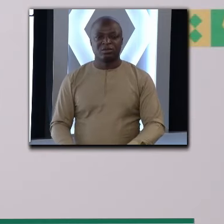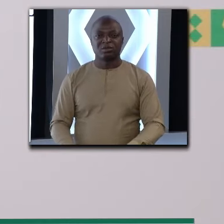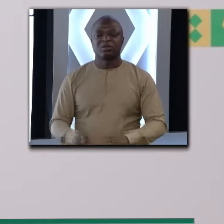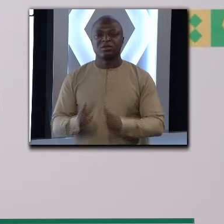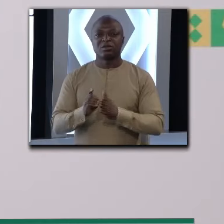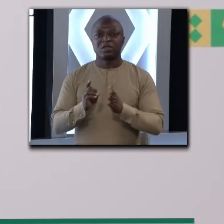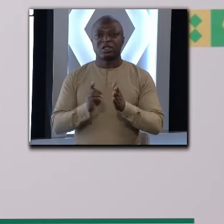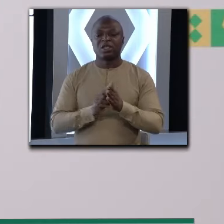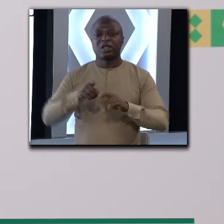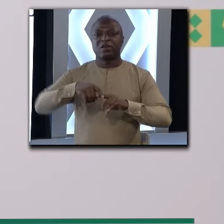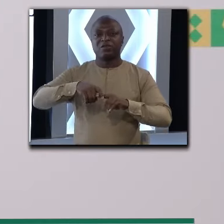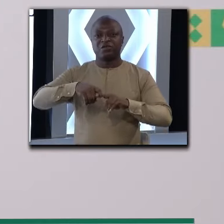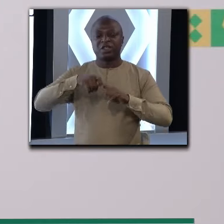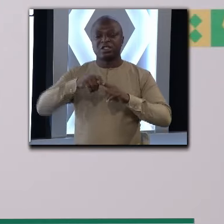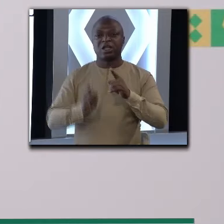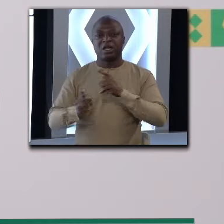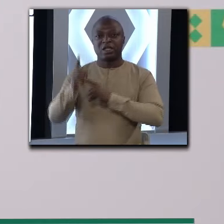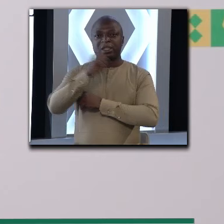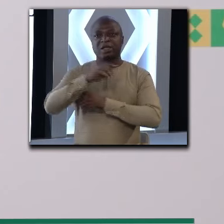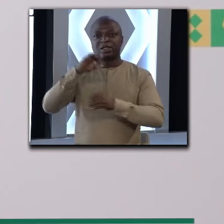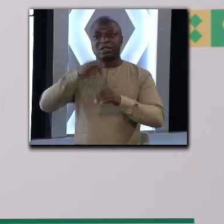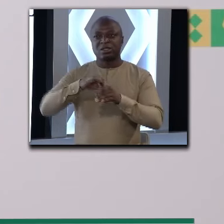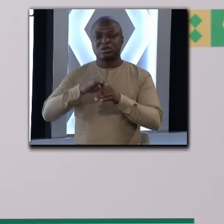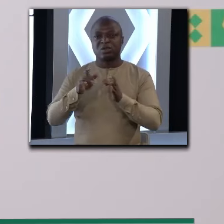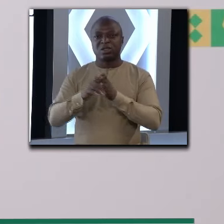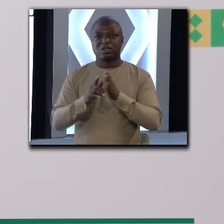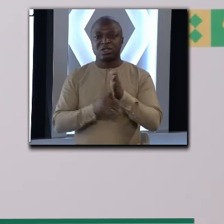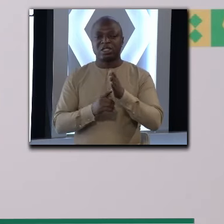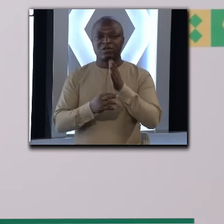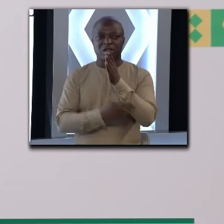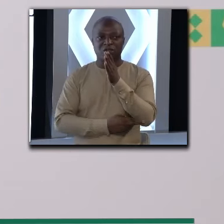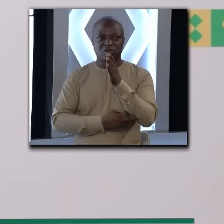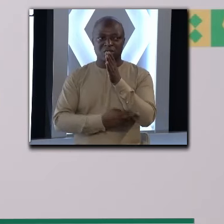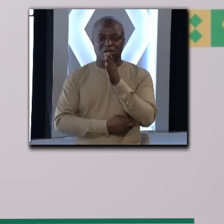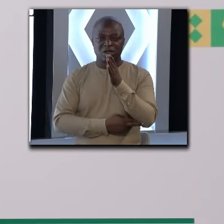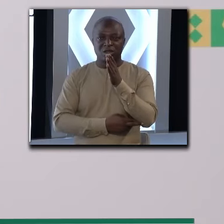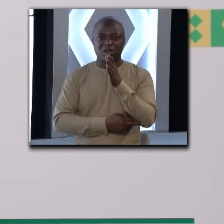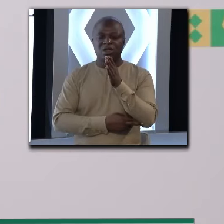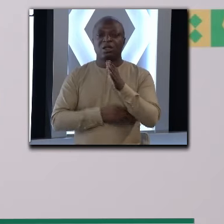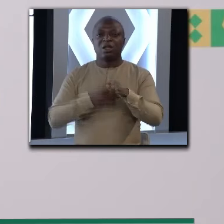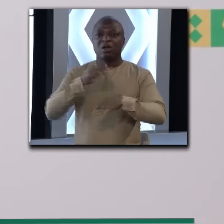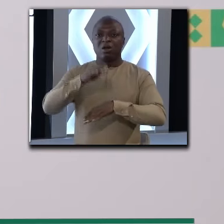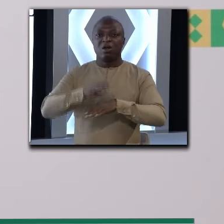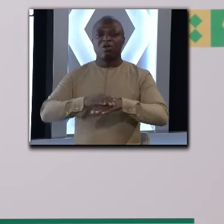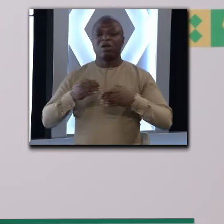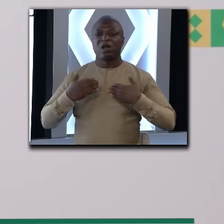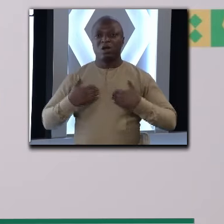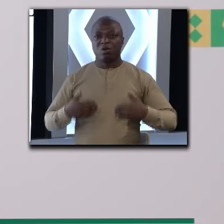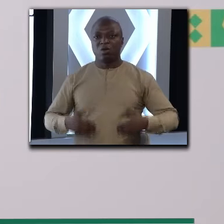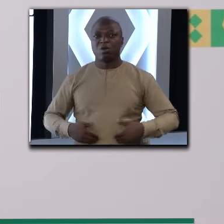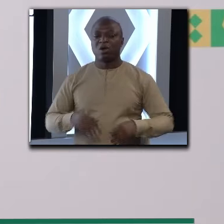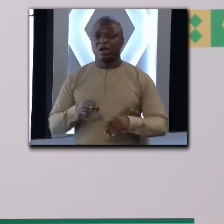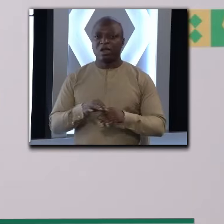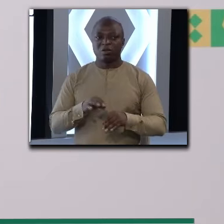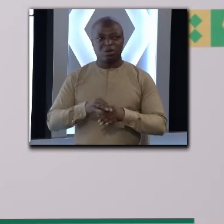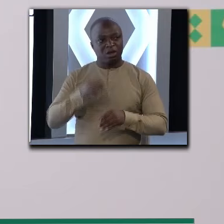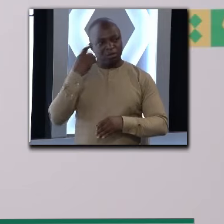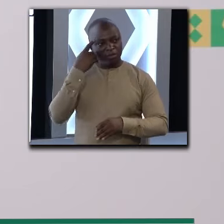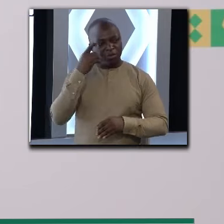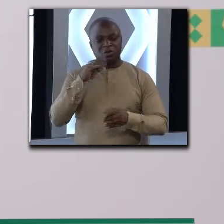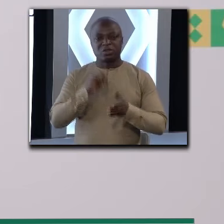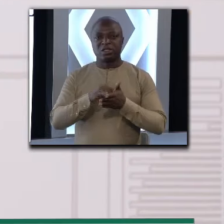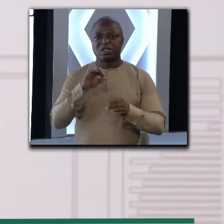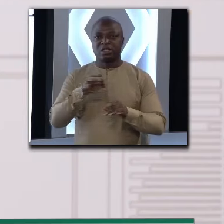Décret fixant la date des élections législatives et régionales et convoquant le corps électoral pour les dites